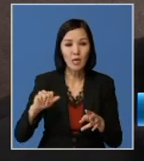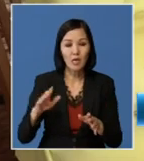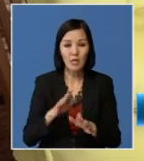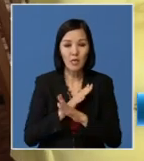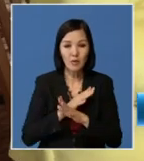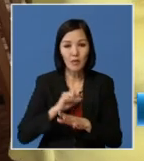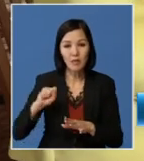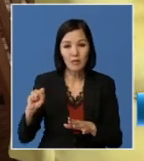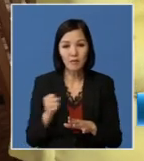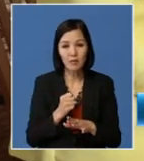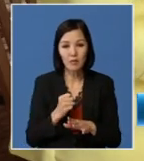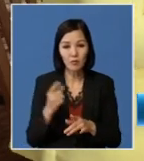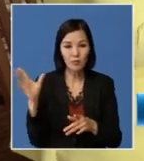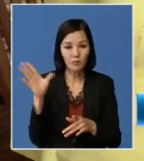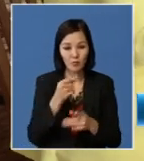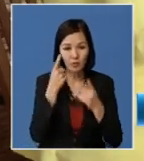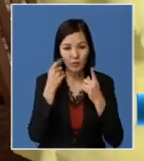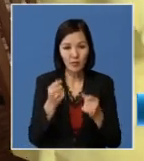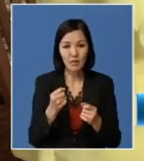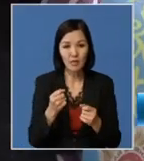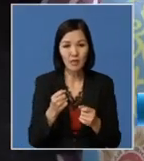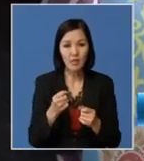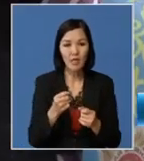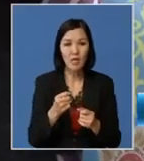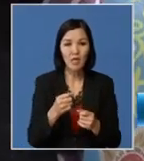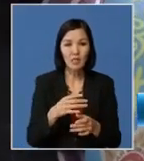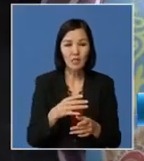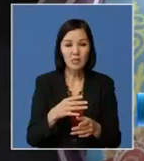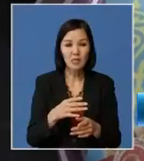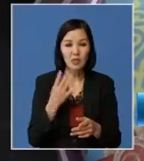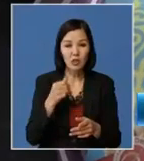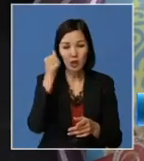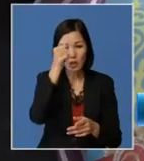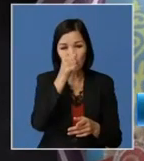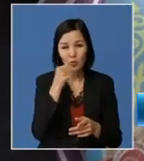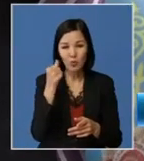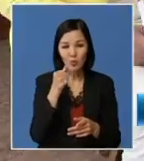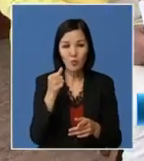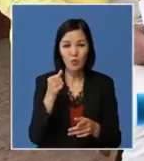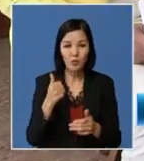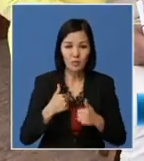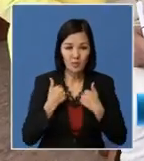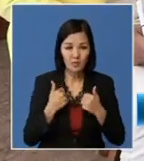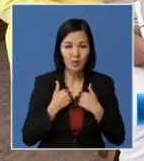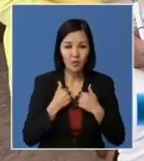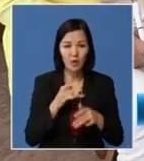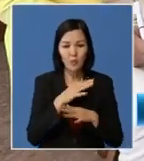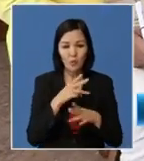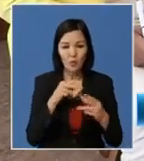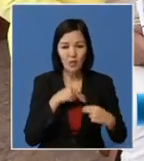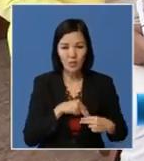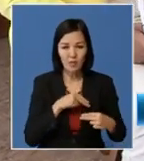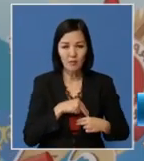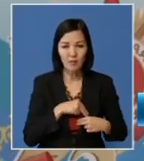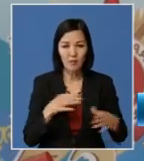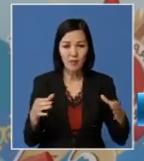это хорошо знакомо ветерану. Однако страшные 4 года не сломили его волю и тягу к созиданию. После войны он много лет работал в